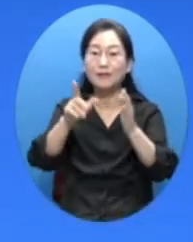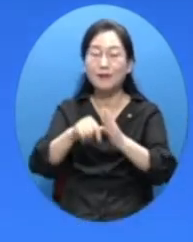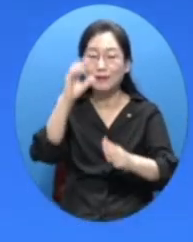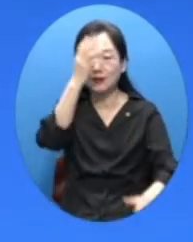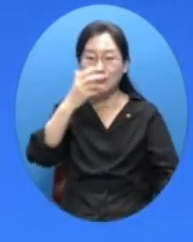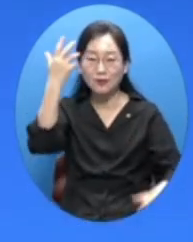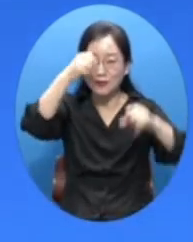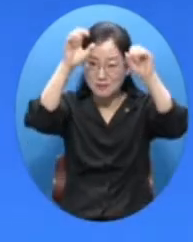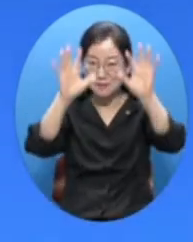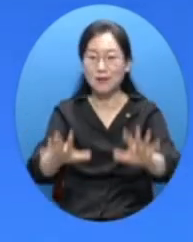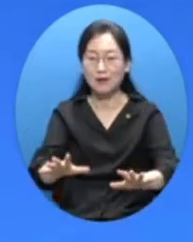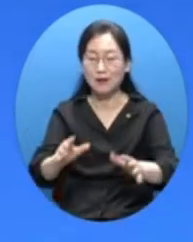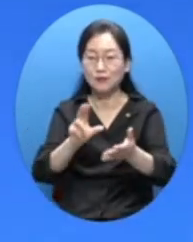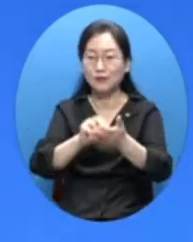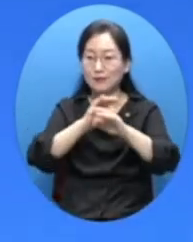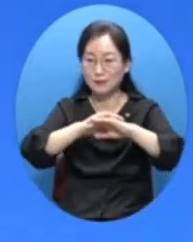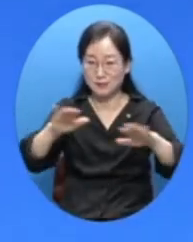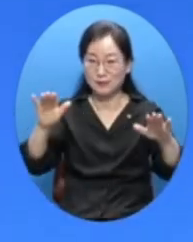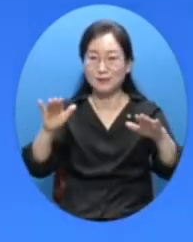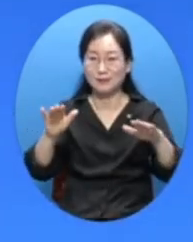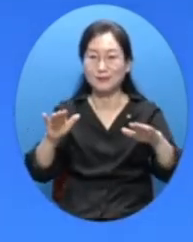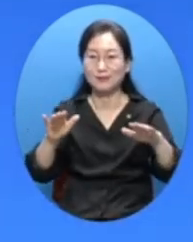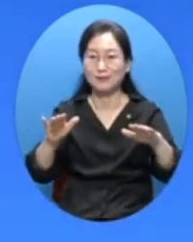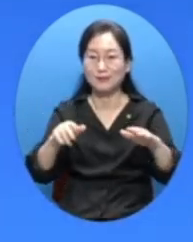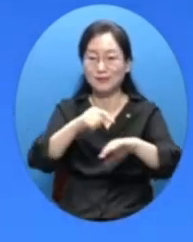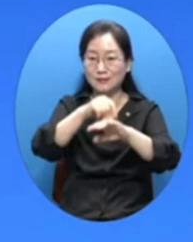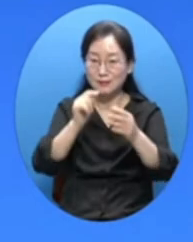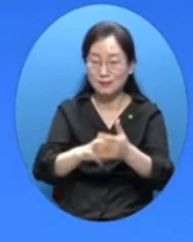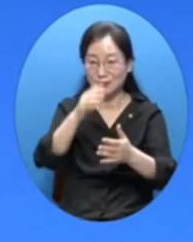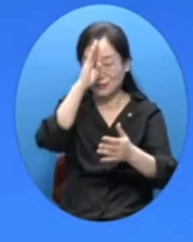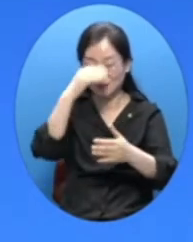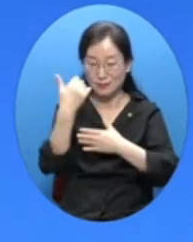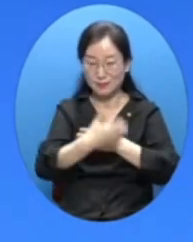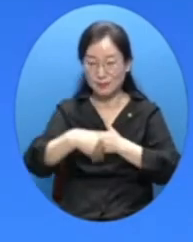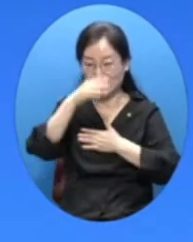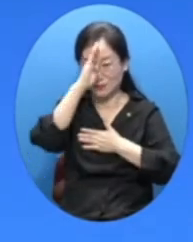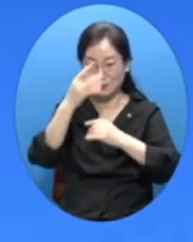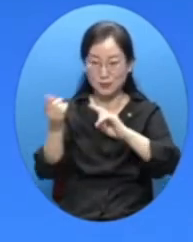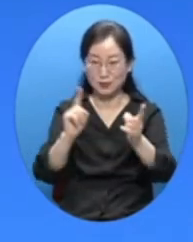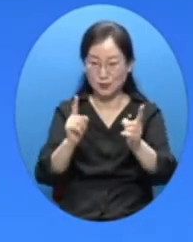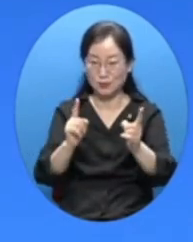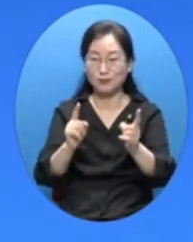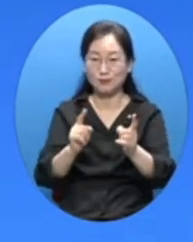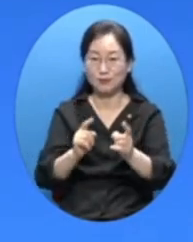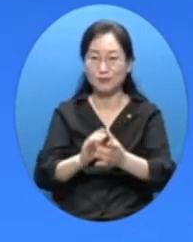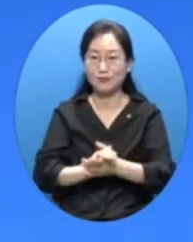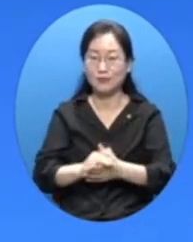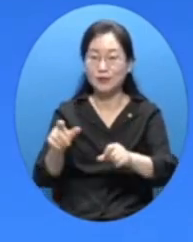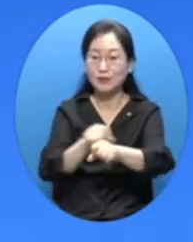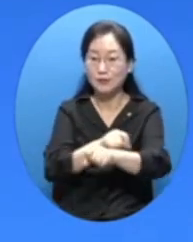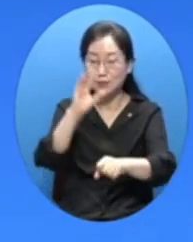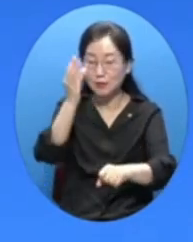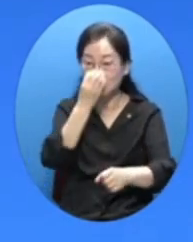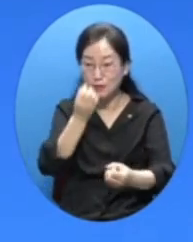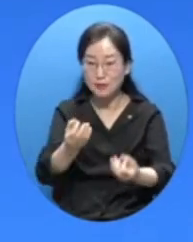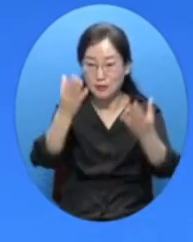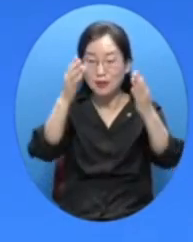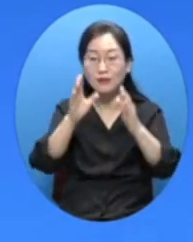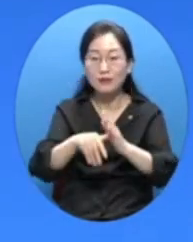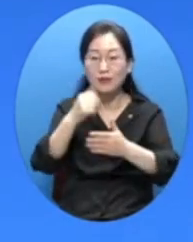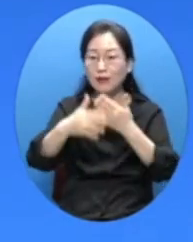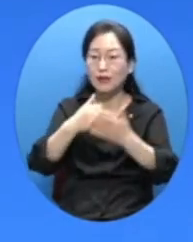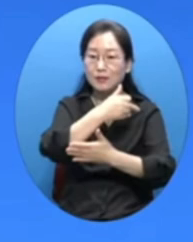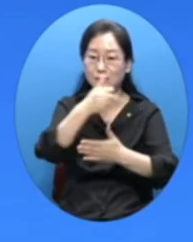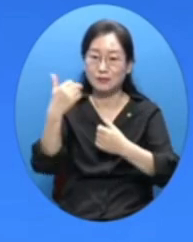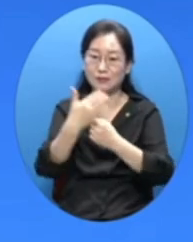임합니다. 문제가 해결됩니다. 마음의 병, 육신의 병이 치유함을 받는 것입니다. 특별히 성찬식 때는 하나님의 큰